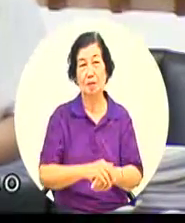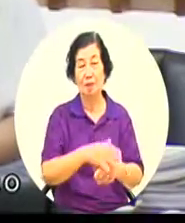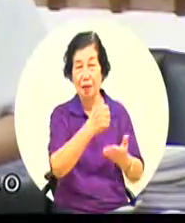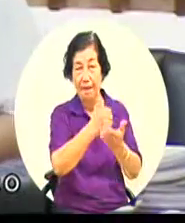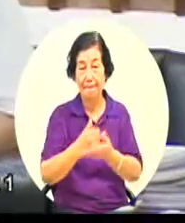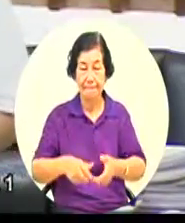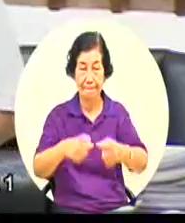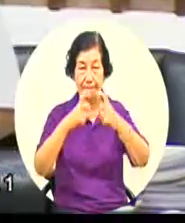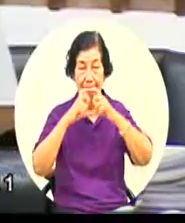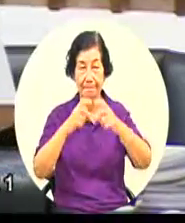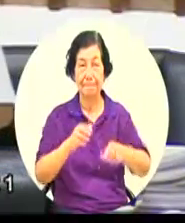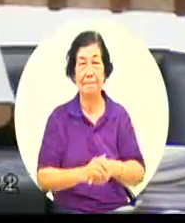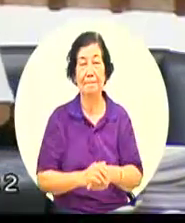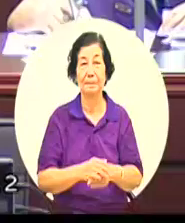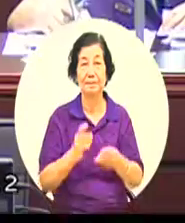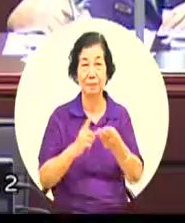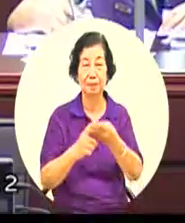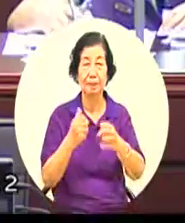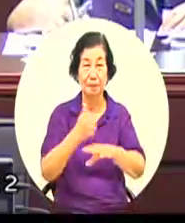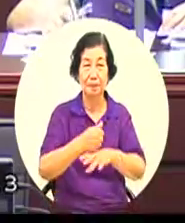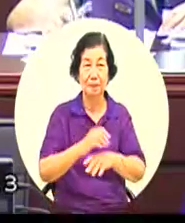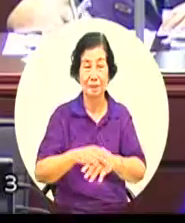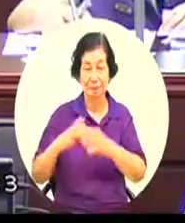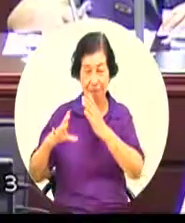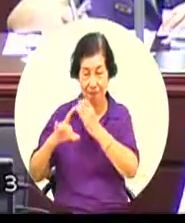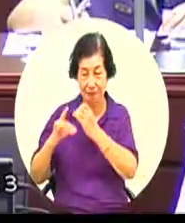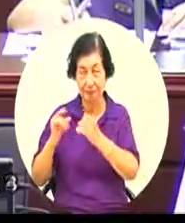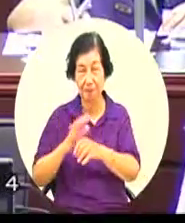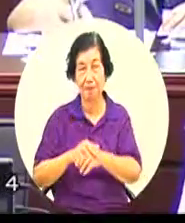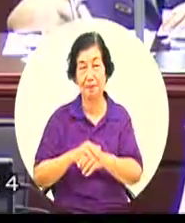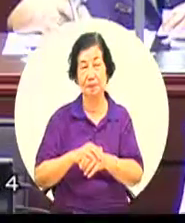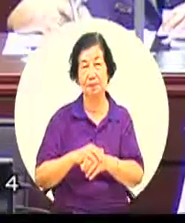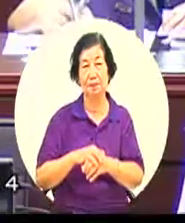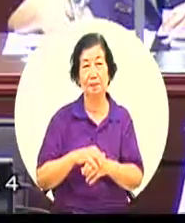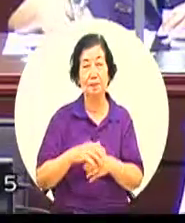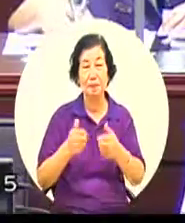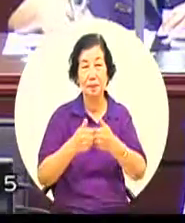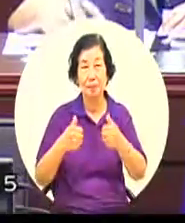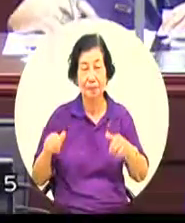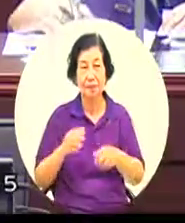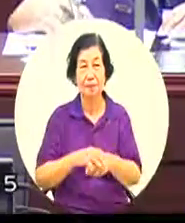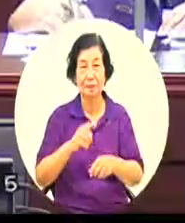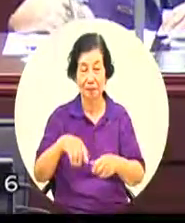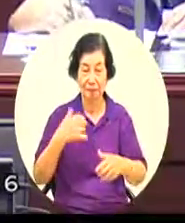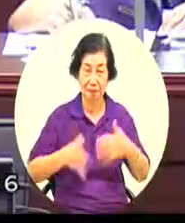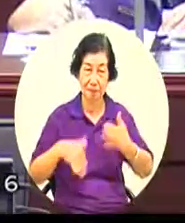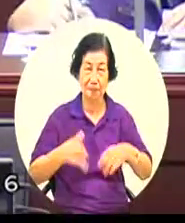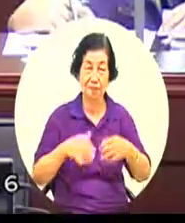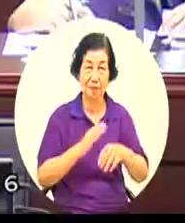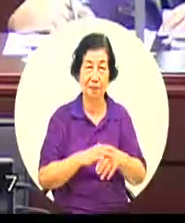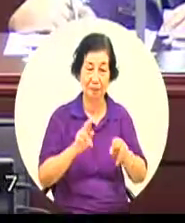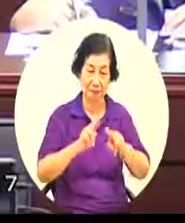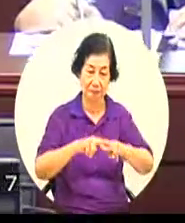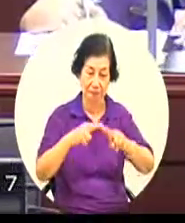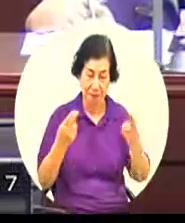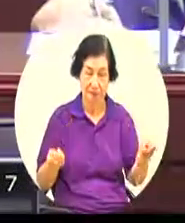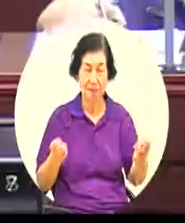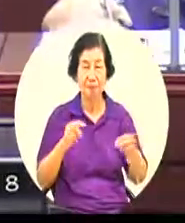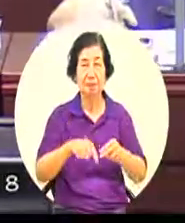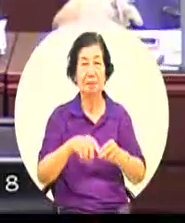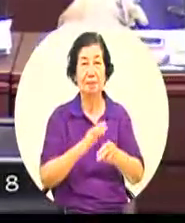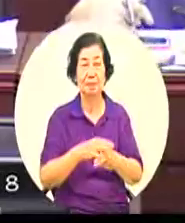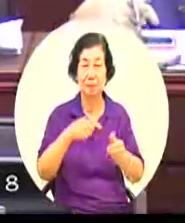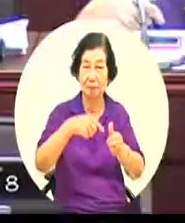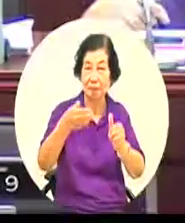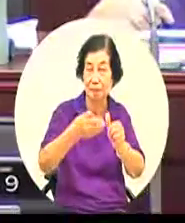答。 好，主席萧议员，今天早上很高兴能够讨论这个开放课程的带来的教育的改变。其实萧议